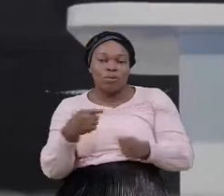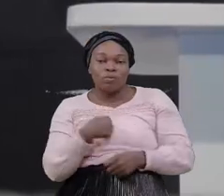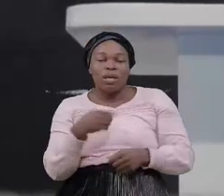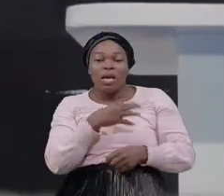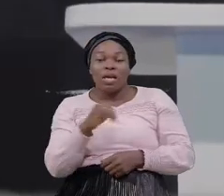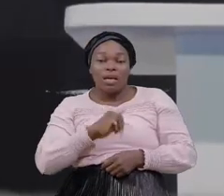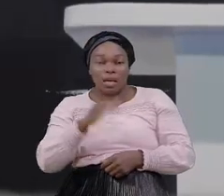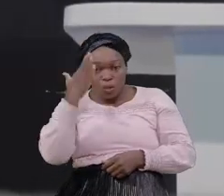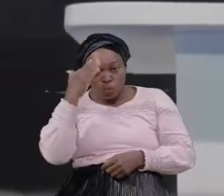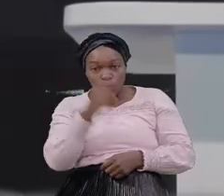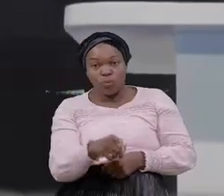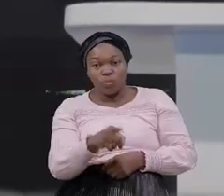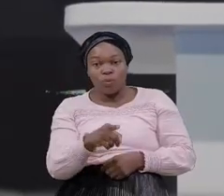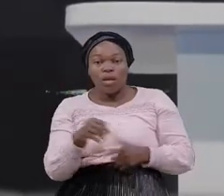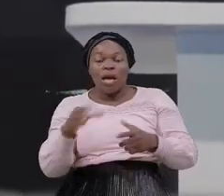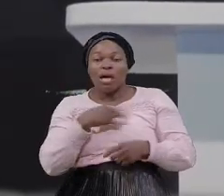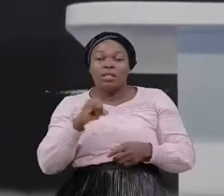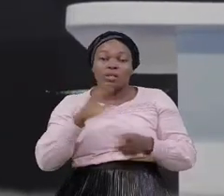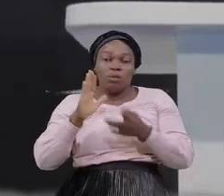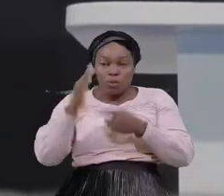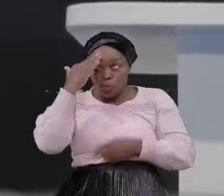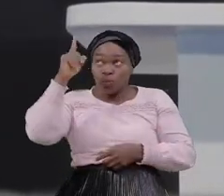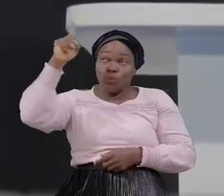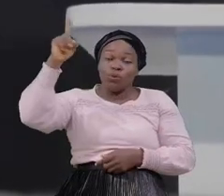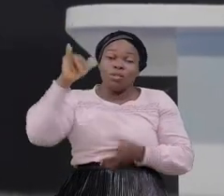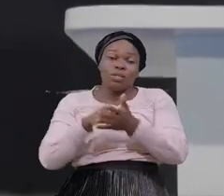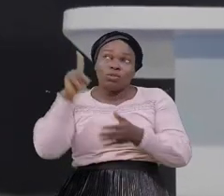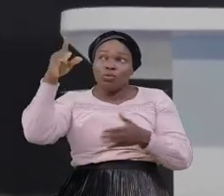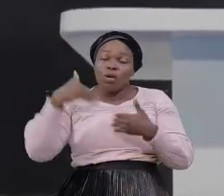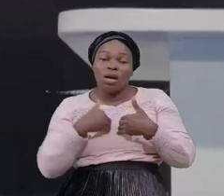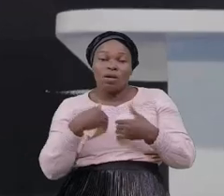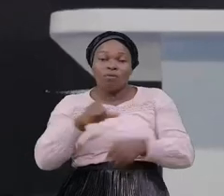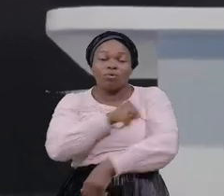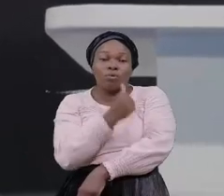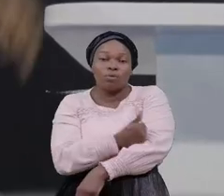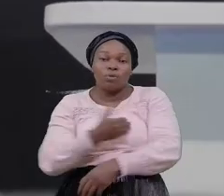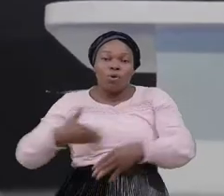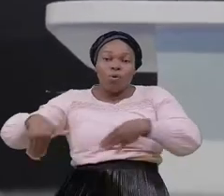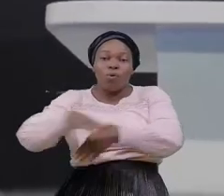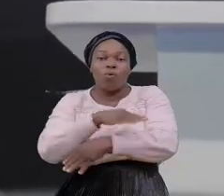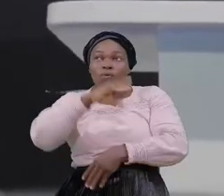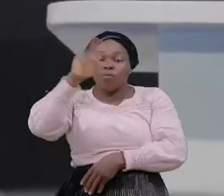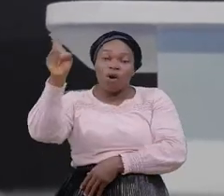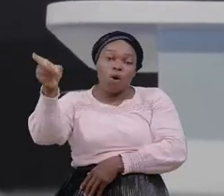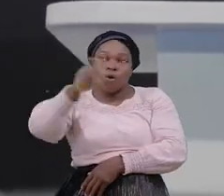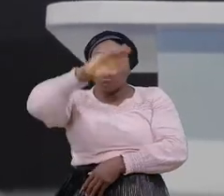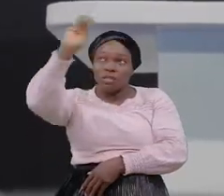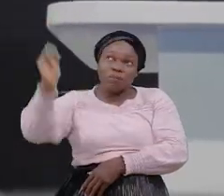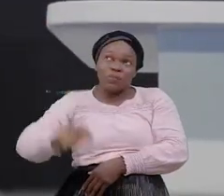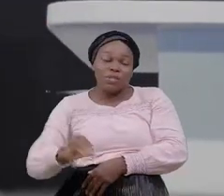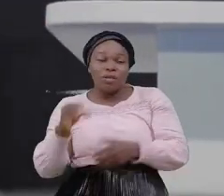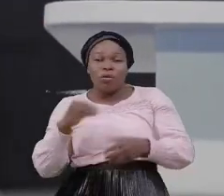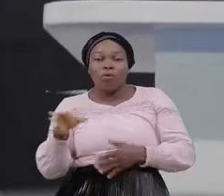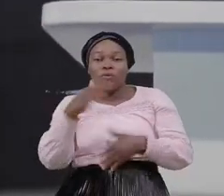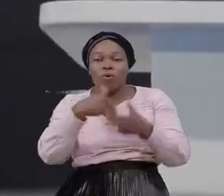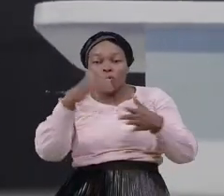Je te connais. Je sais que tu as l'autorité à 100% sur toutes les